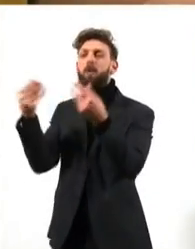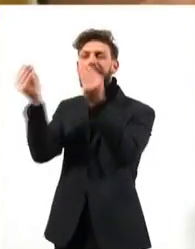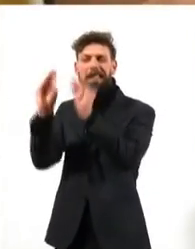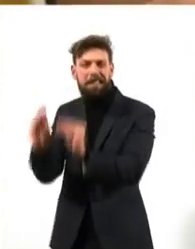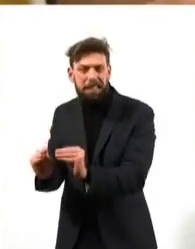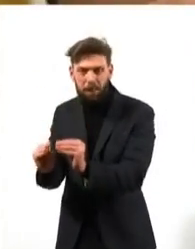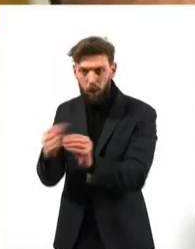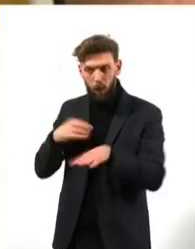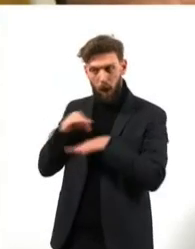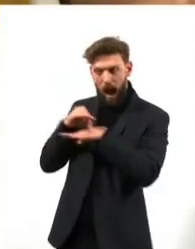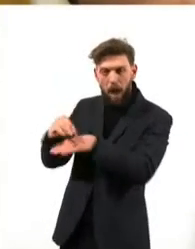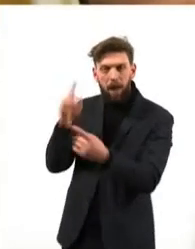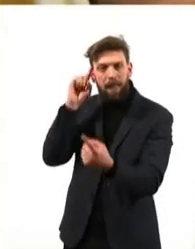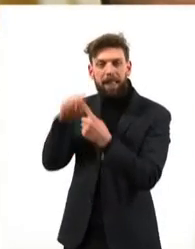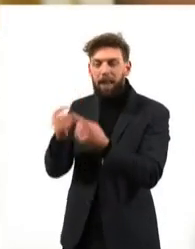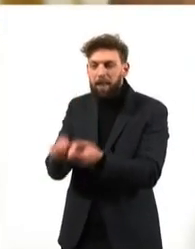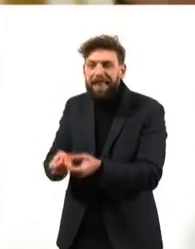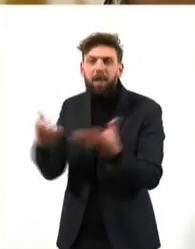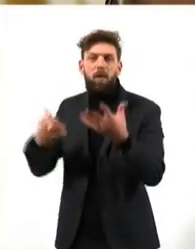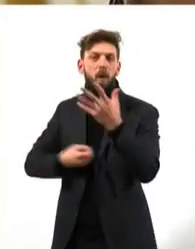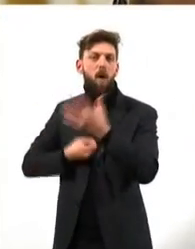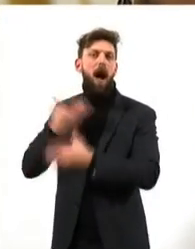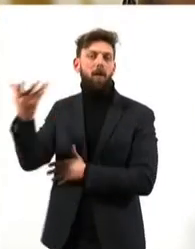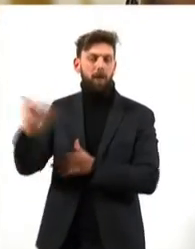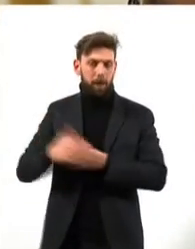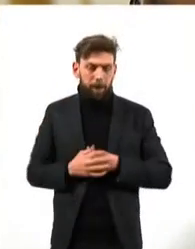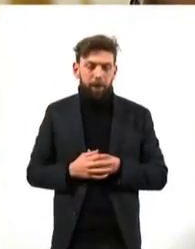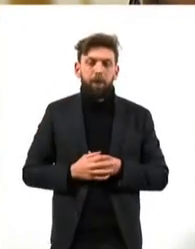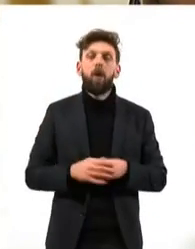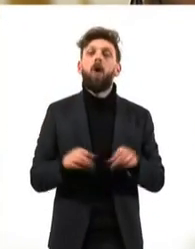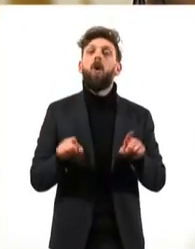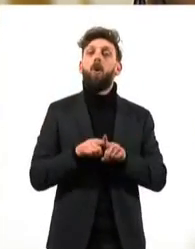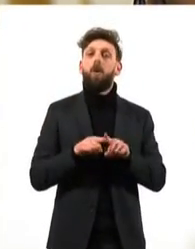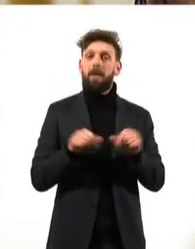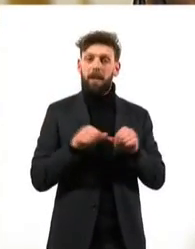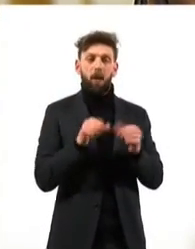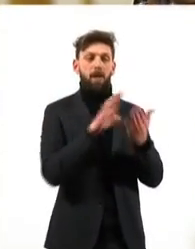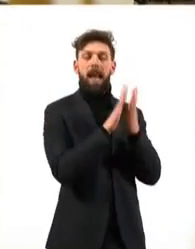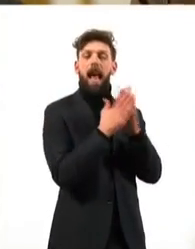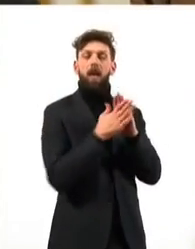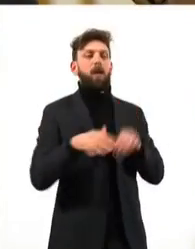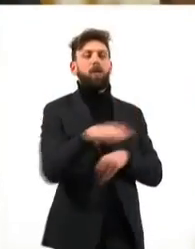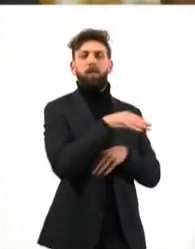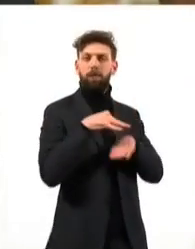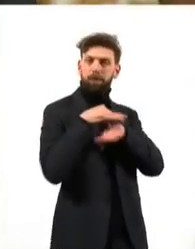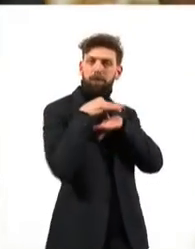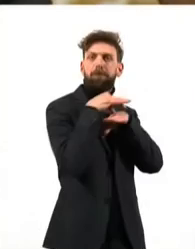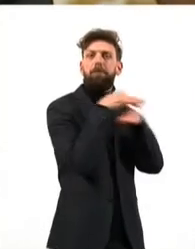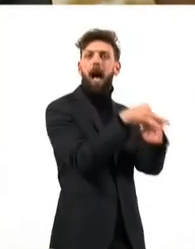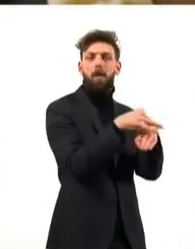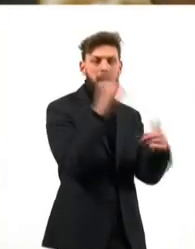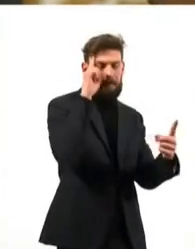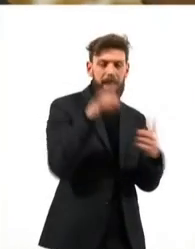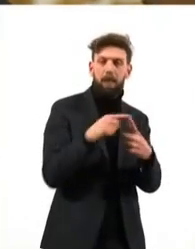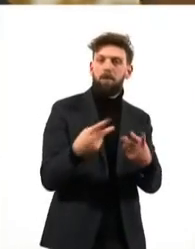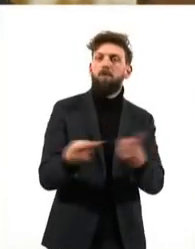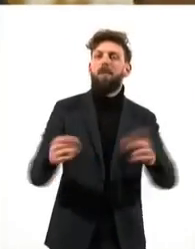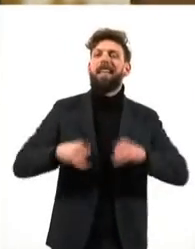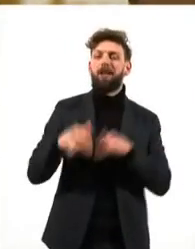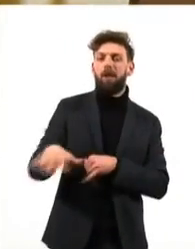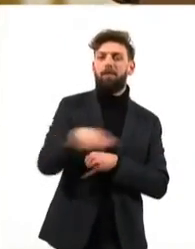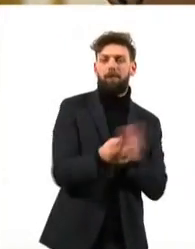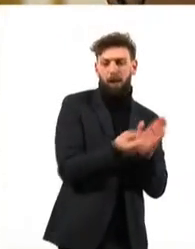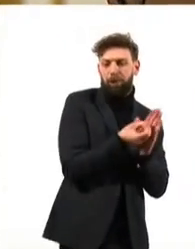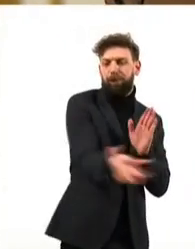artistique. Et Smile Mouvement accompagne les associations pour faire passer des messages auprès d'un jeune public.